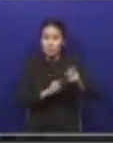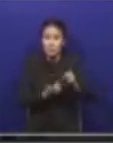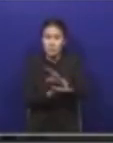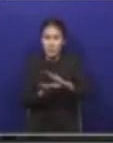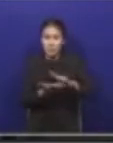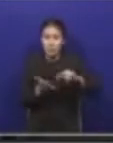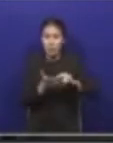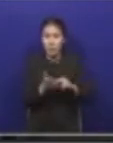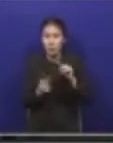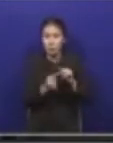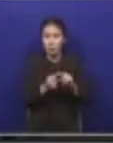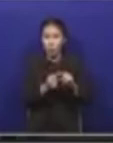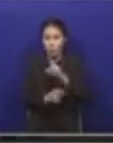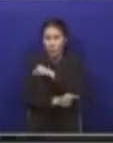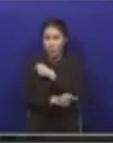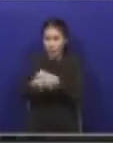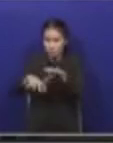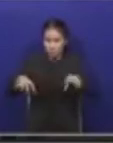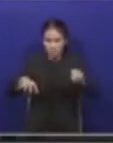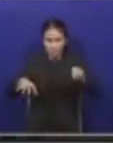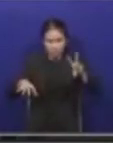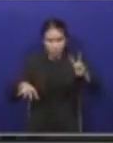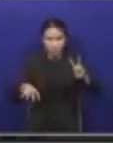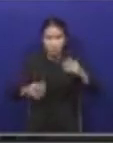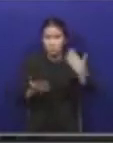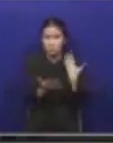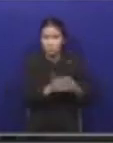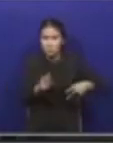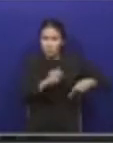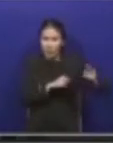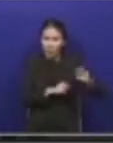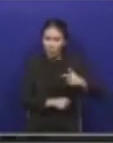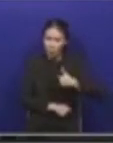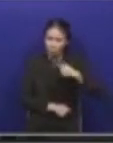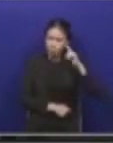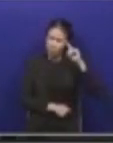ต่อสถาบันพระบรมราชชนก 36ล้านตั๊ดแต่ผมไม่เคยเห็นน่ะผมผิดหวังมากทั้งคณะรัฐมนตรีสำเนาตบมารทั้งกรรมาธิการเสียงส่วนข้างมากท่านได้ลงมติได้ไงอ่ะอ่ะ